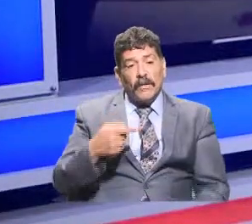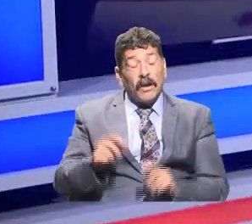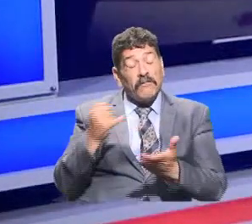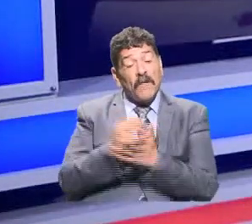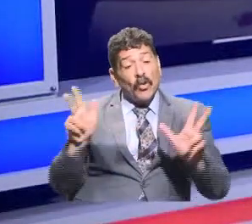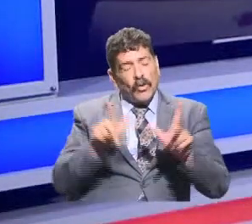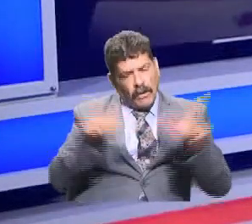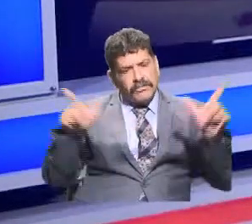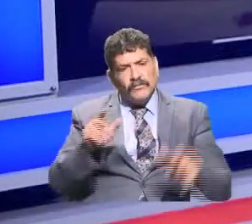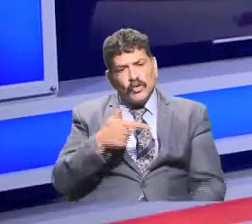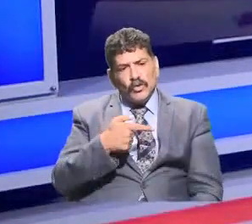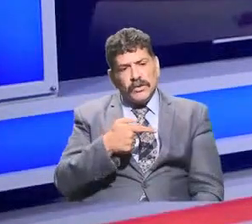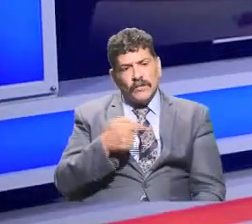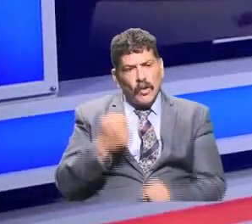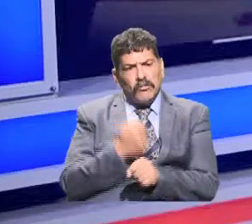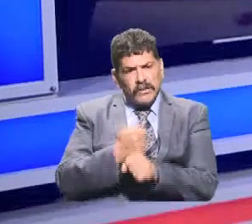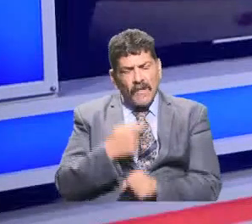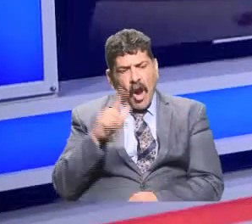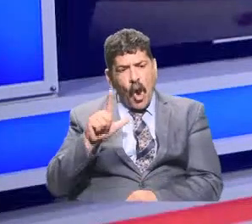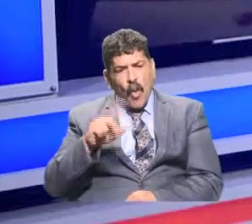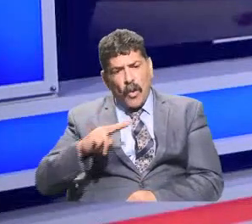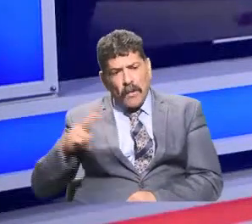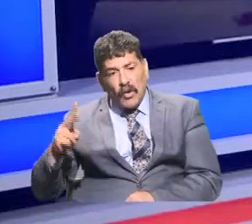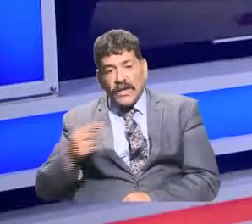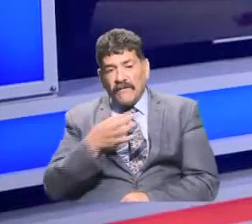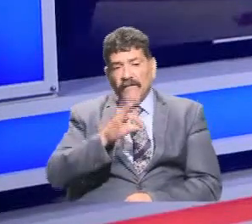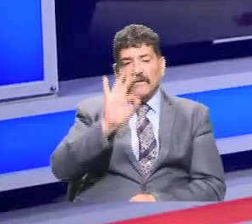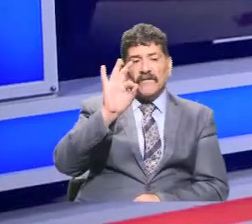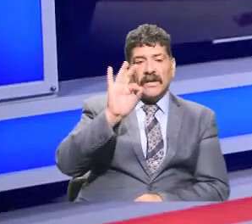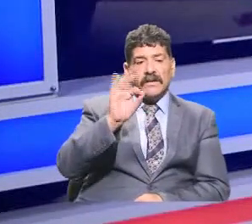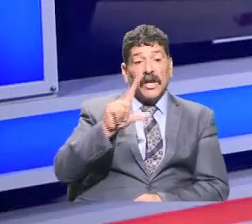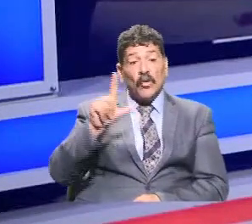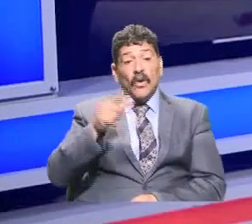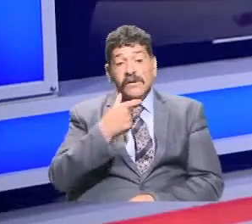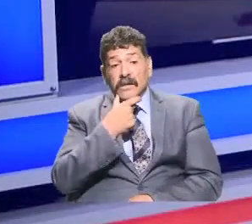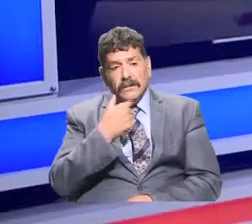اعلاميا باسمها وكان يتقن العديد من اللغات بينها الفرنسيه والانجليزيه